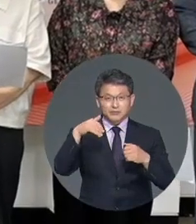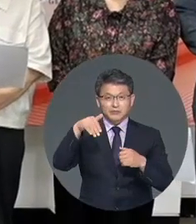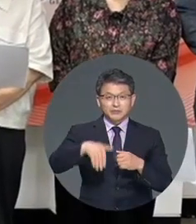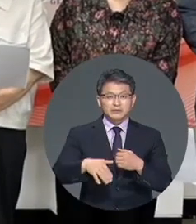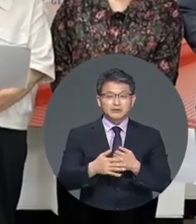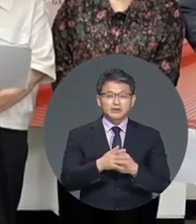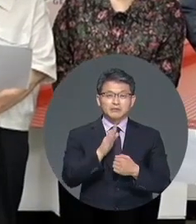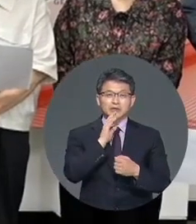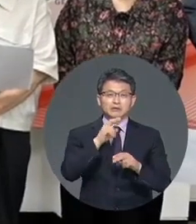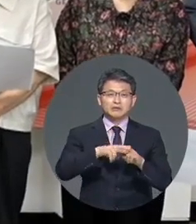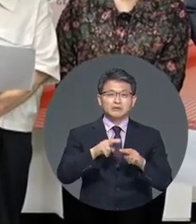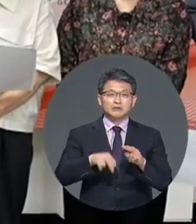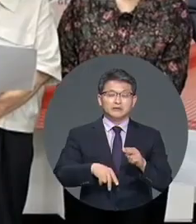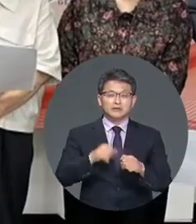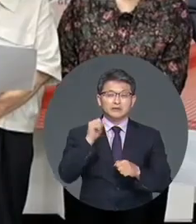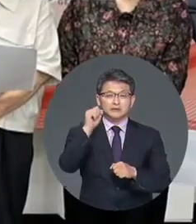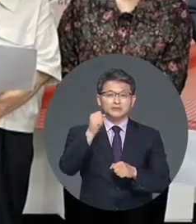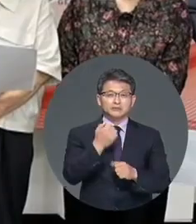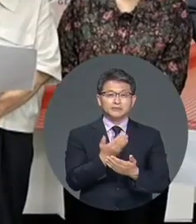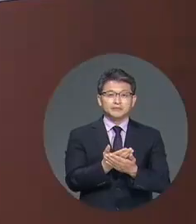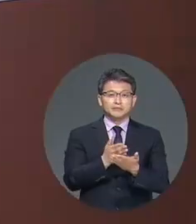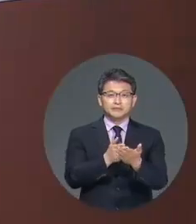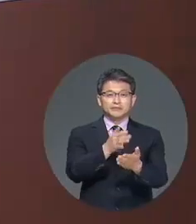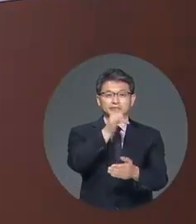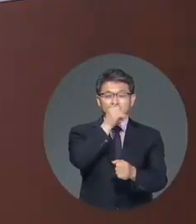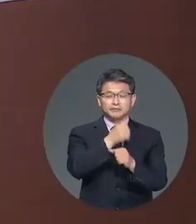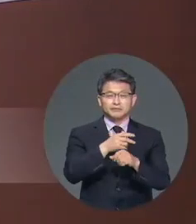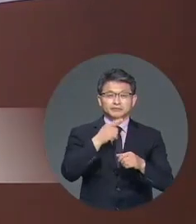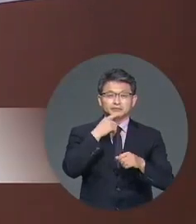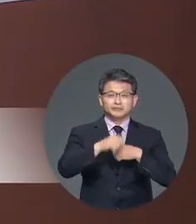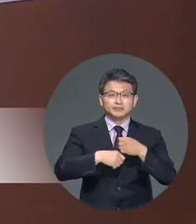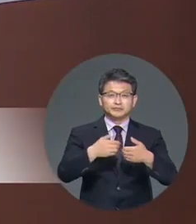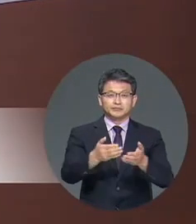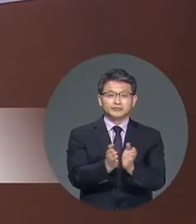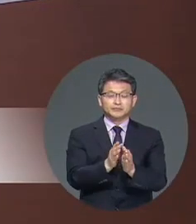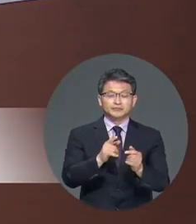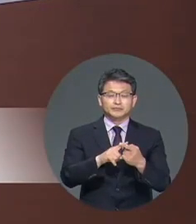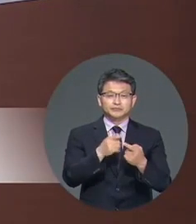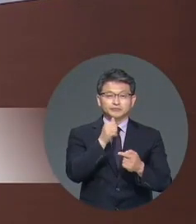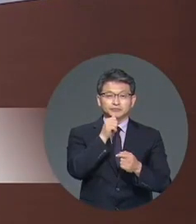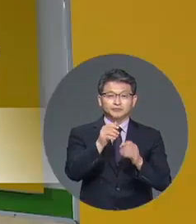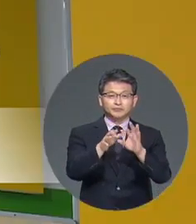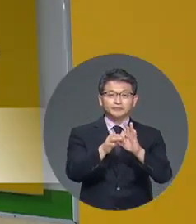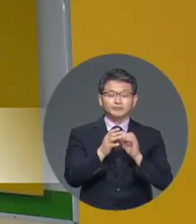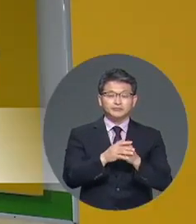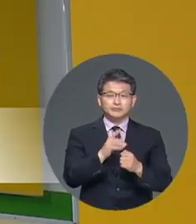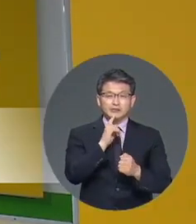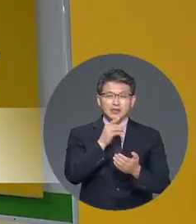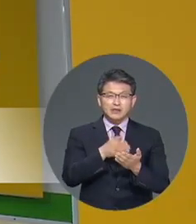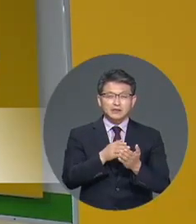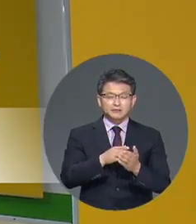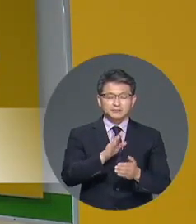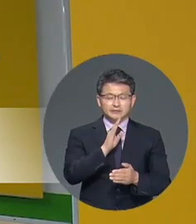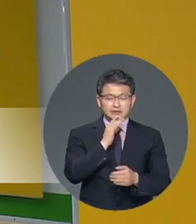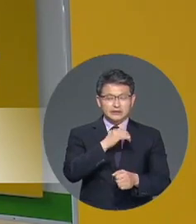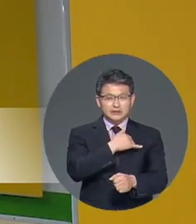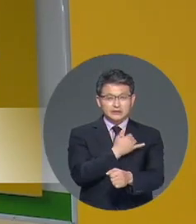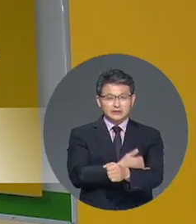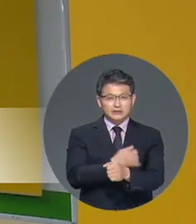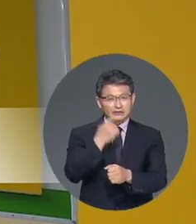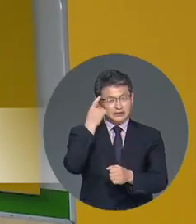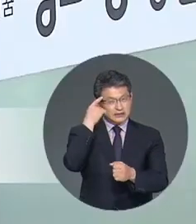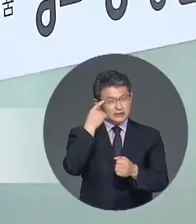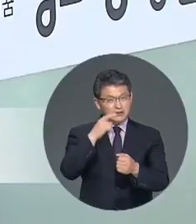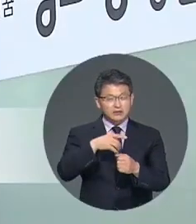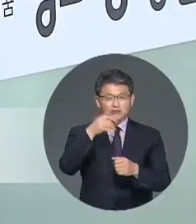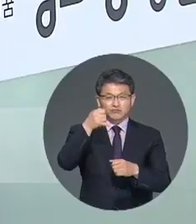지녔다며 즉각 사퇴할 것을 촉구했습니다 정의당 경남도당도 논평을 통해 입만 열면 참담한 인권의식을